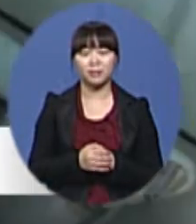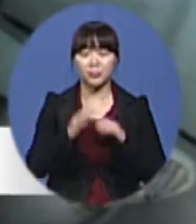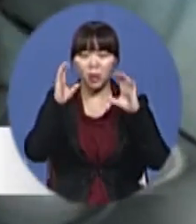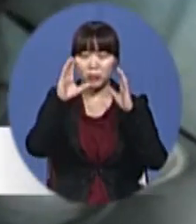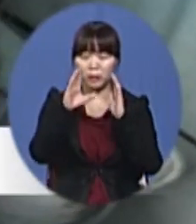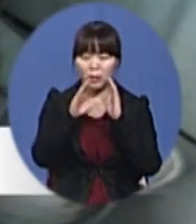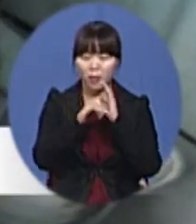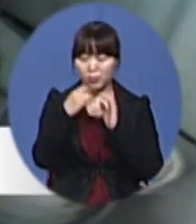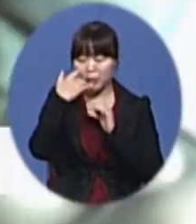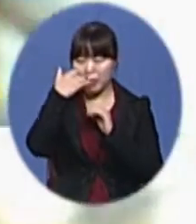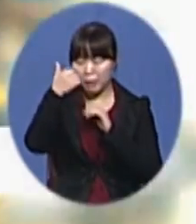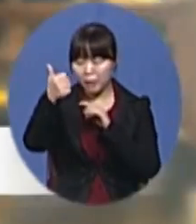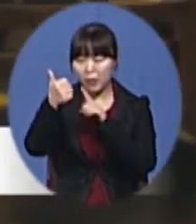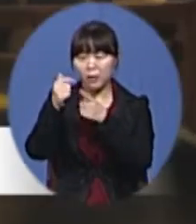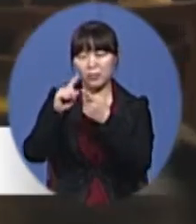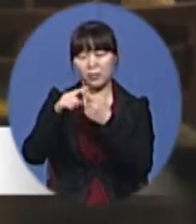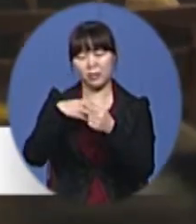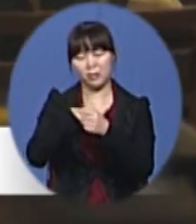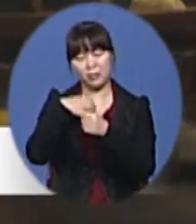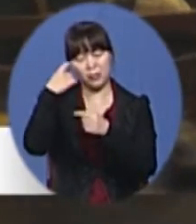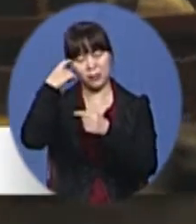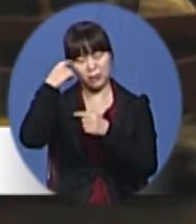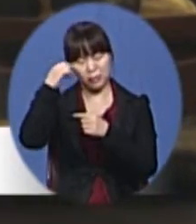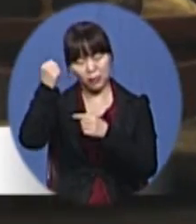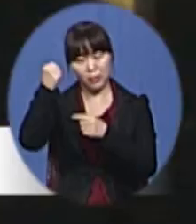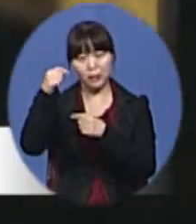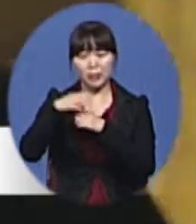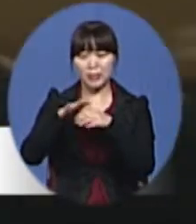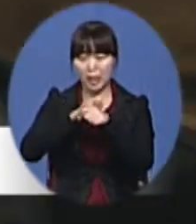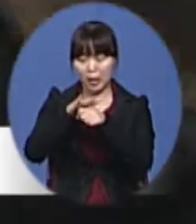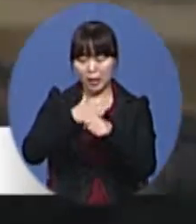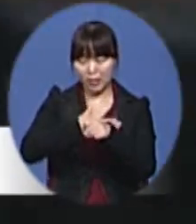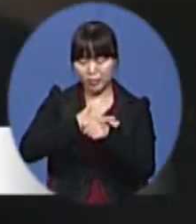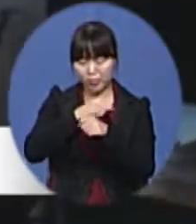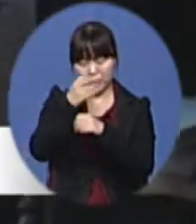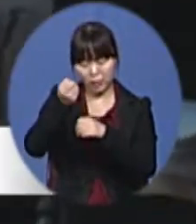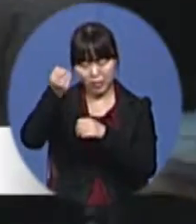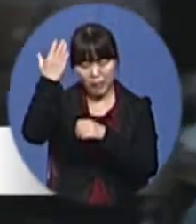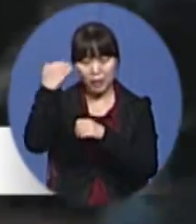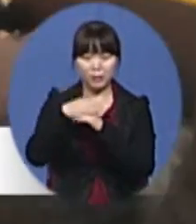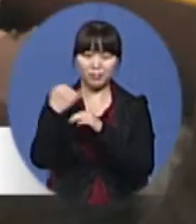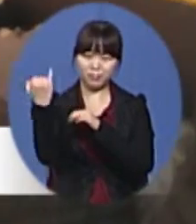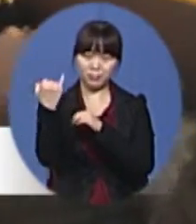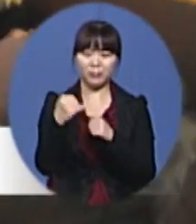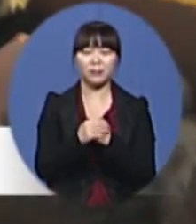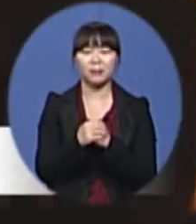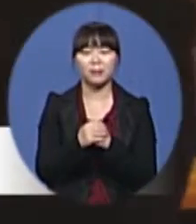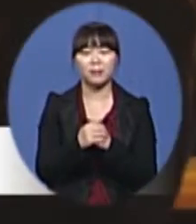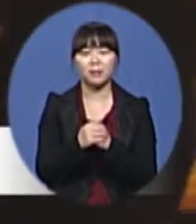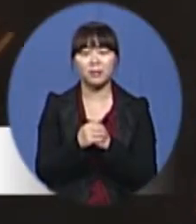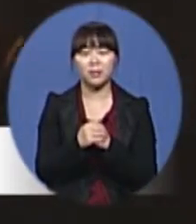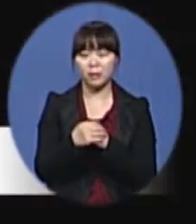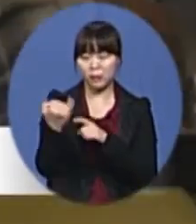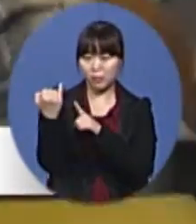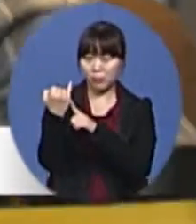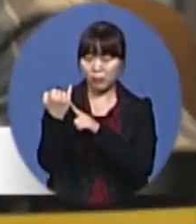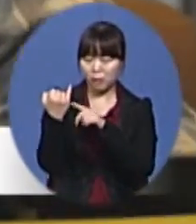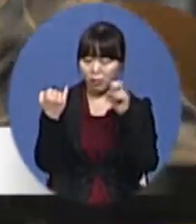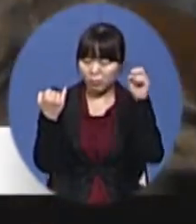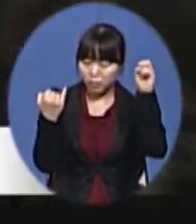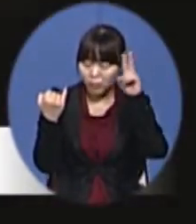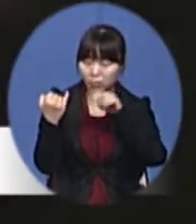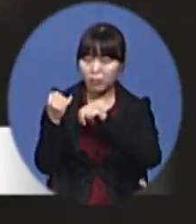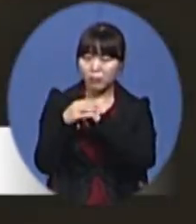어렸을 때 아빠에 대한 아픈 기억으로 사랑이라는 감정을 잊은 그녀 케이티. 그녀에게 어느